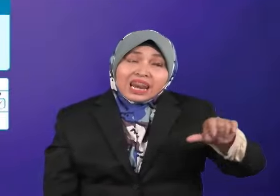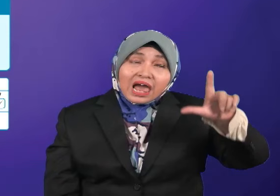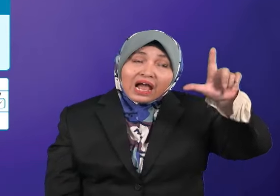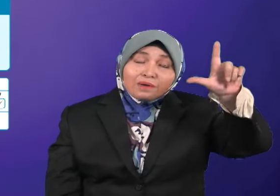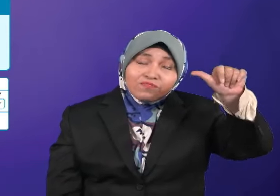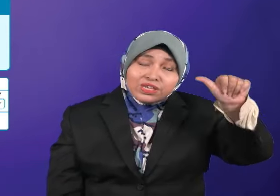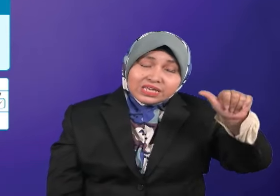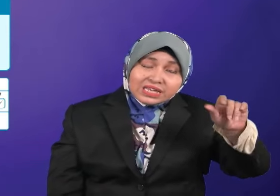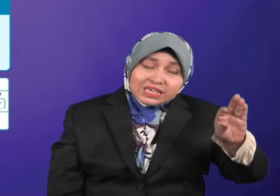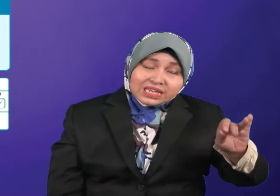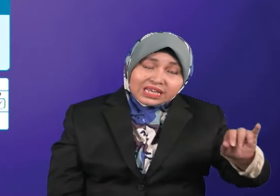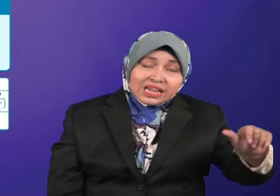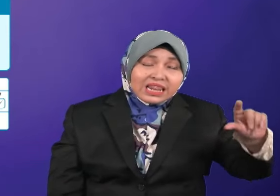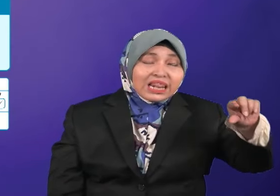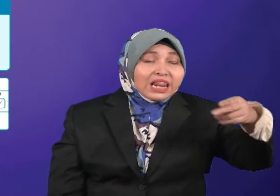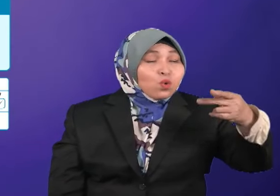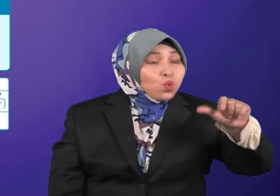unzila fihi